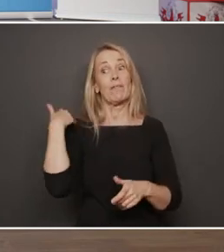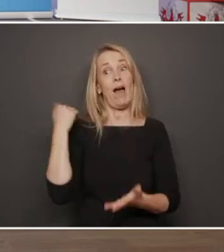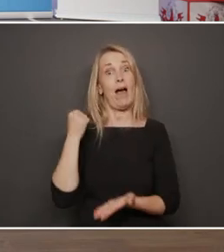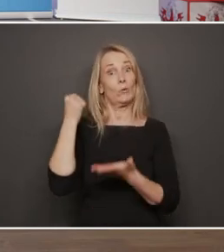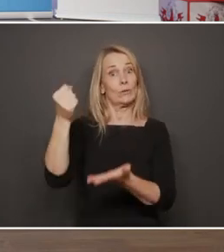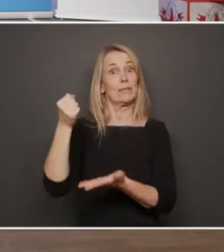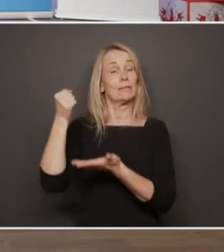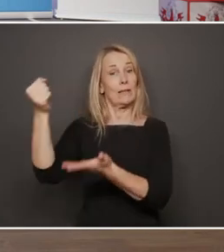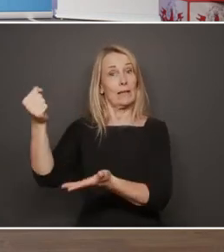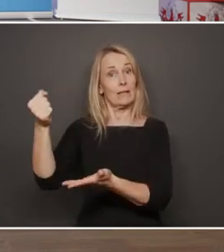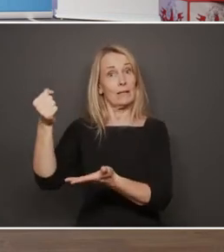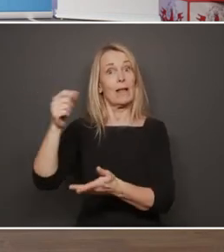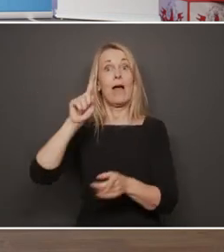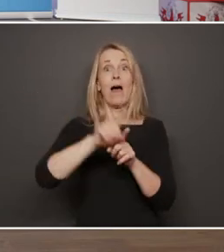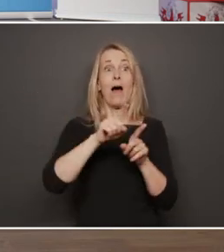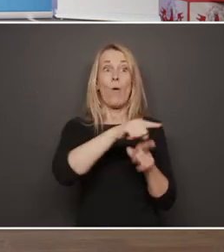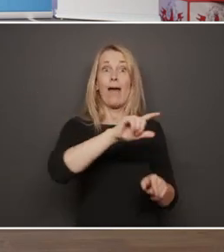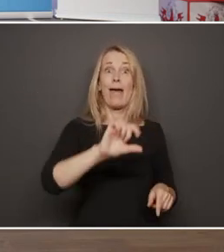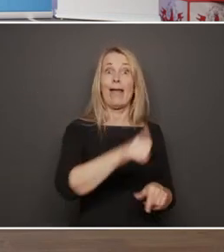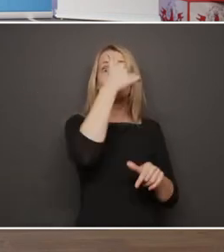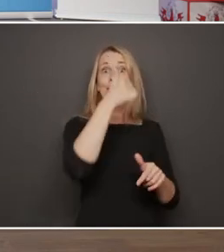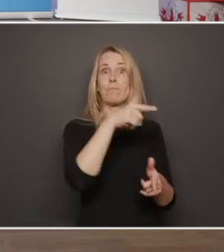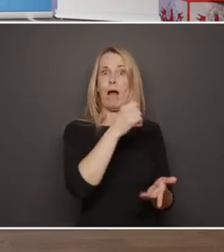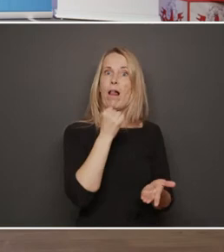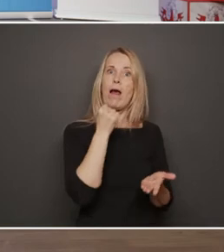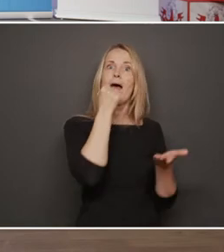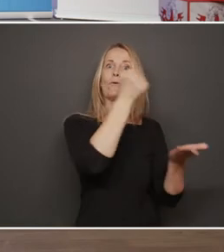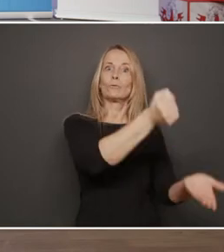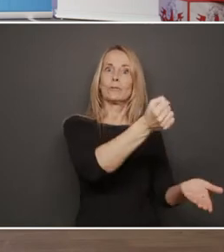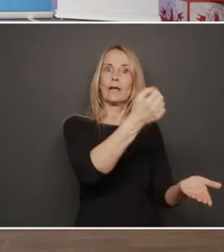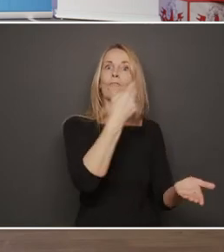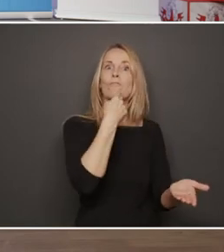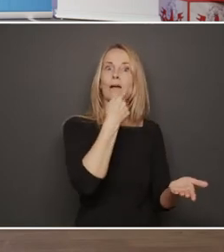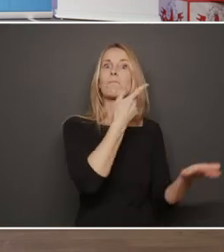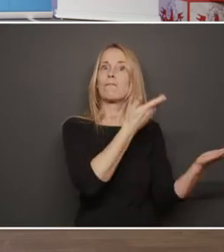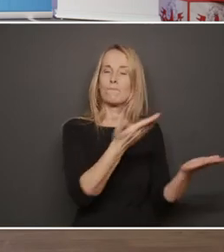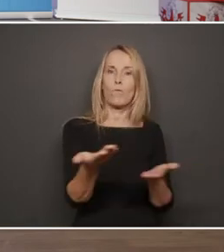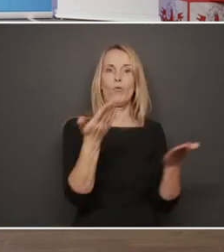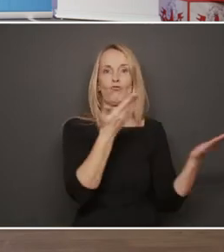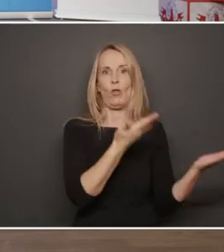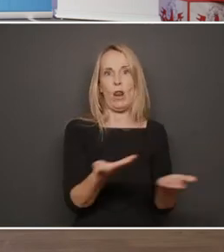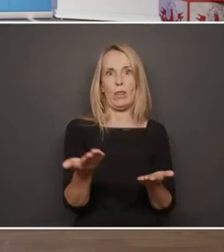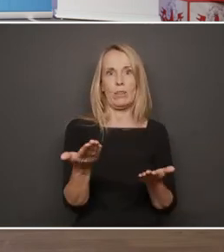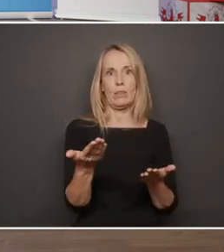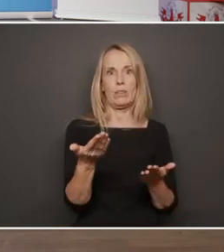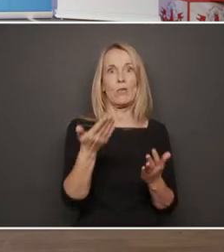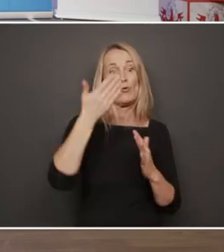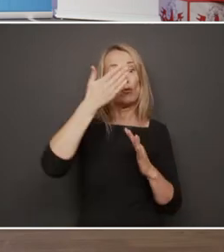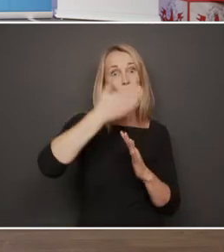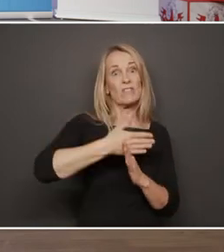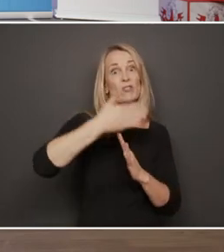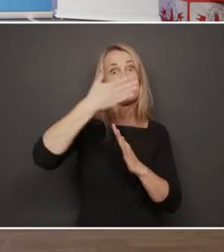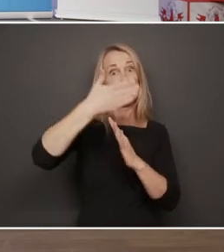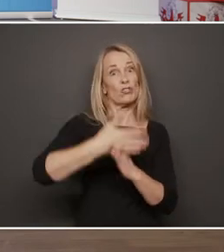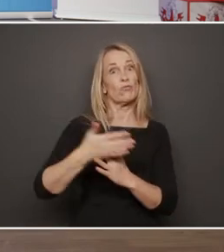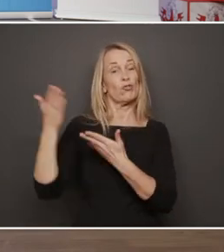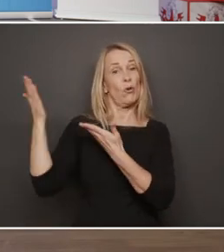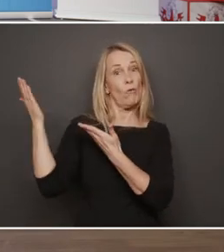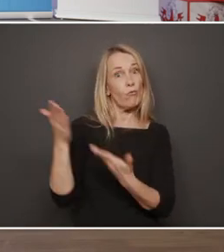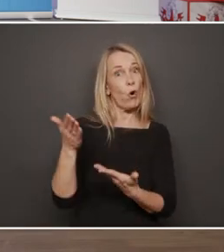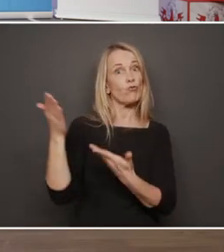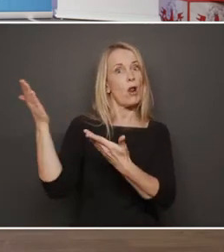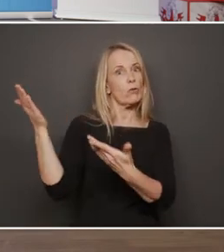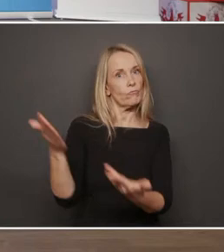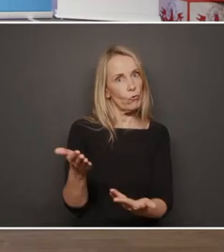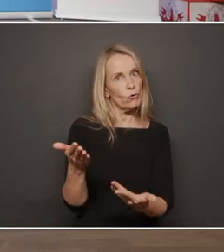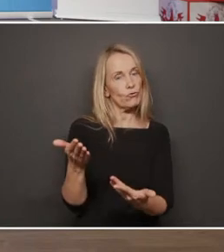vorstellen. Wir werden die erst ausgezeichneten Unternehmen vorstellen. Und zwischen diesen Vorstellungsblöcken